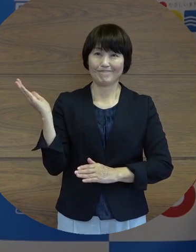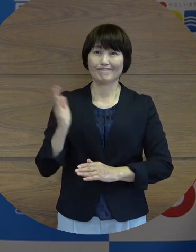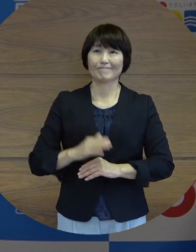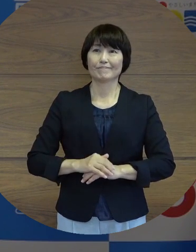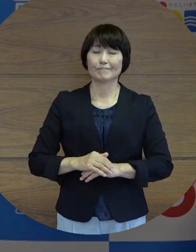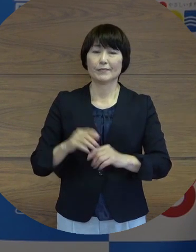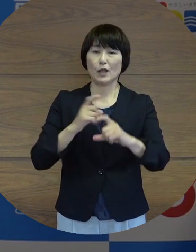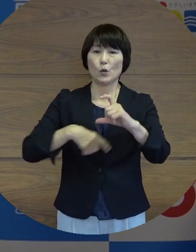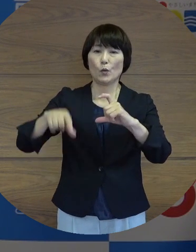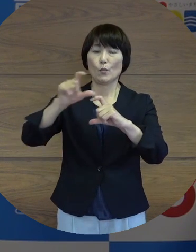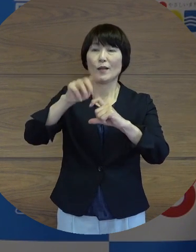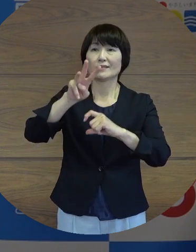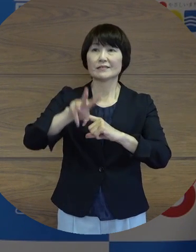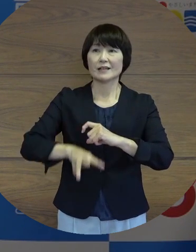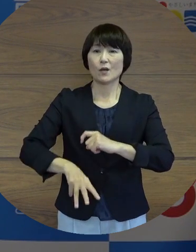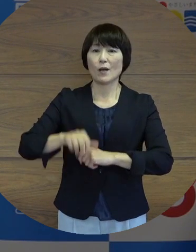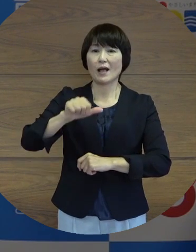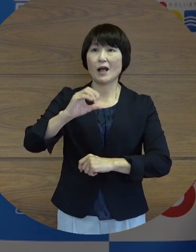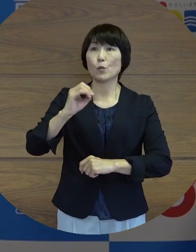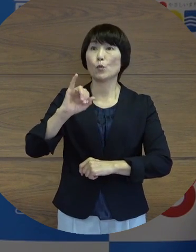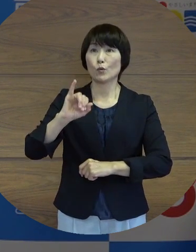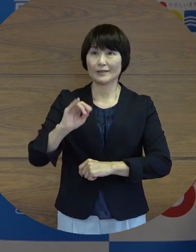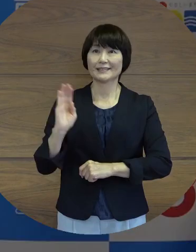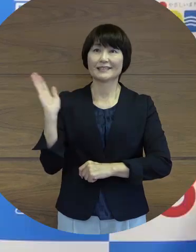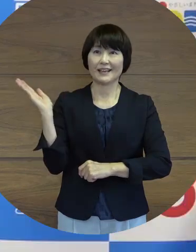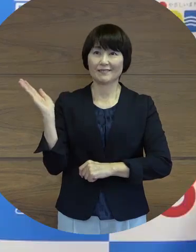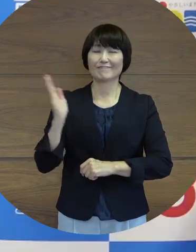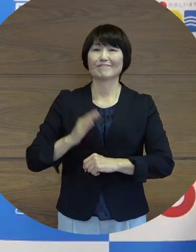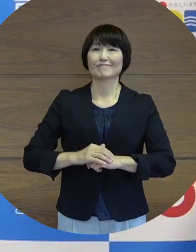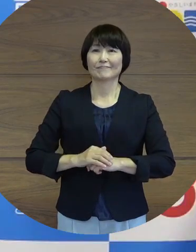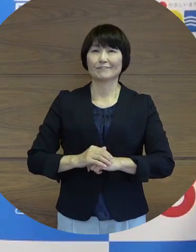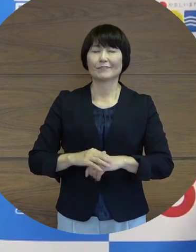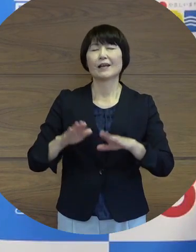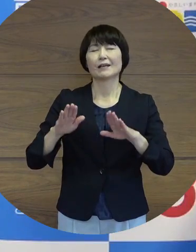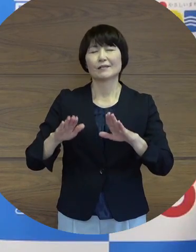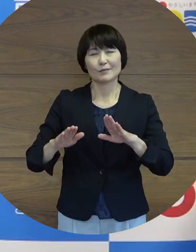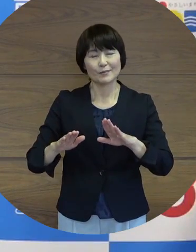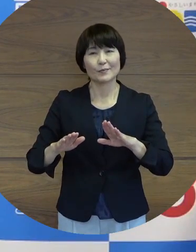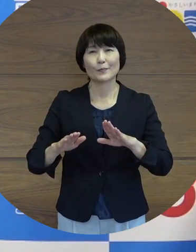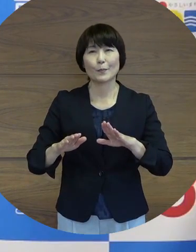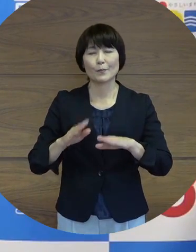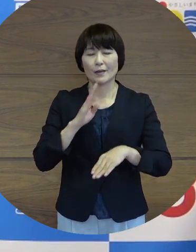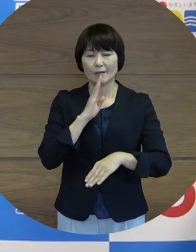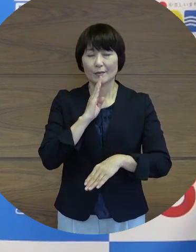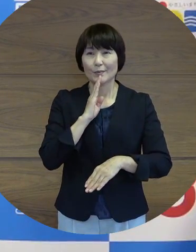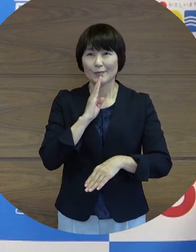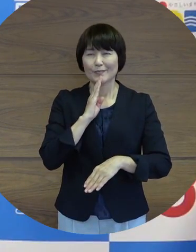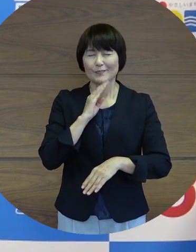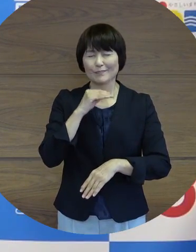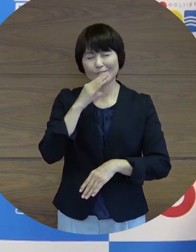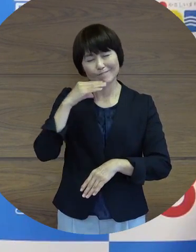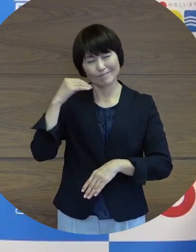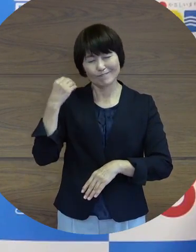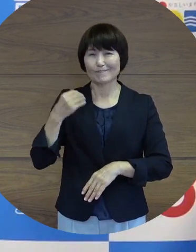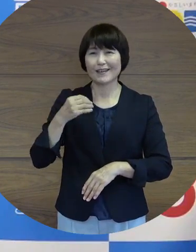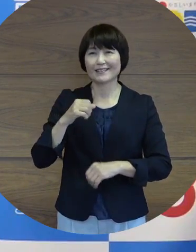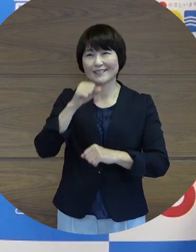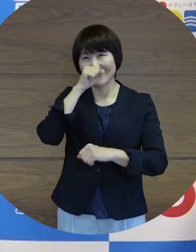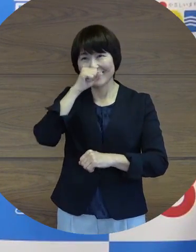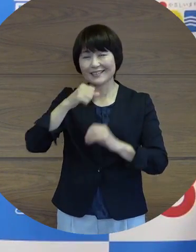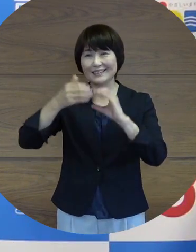増川葵ちゃん、今月も大変素敵なお写真ありがとうござい